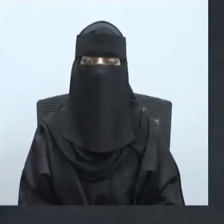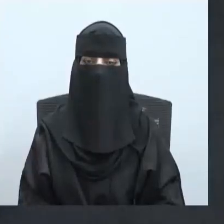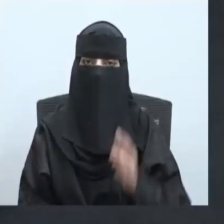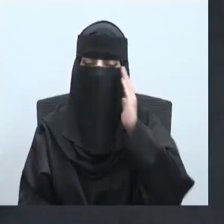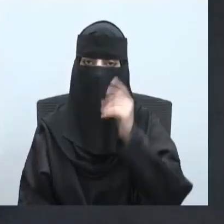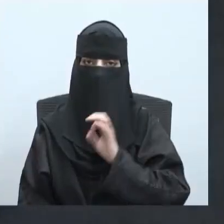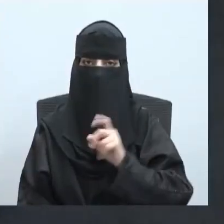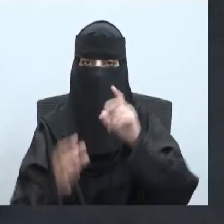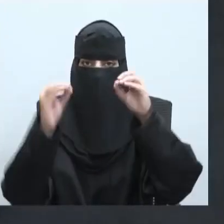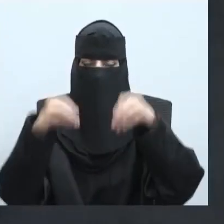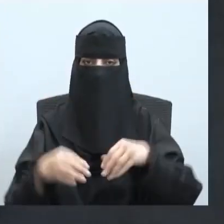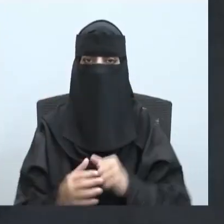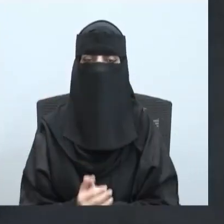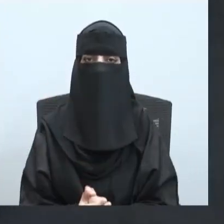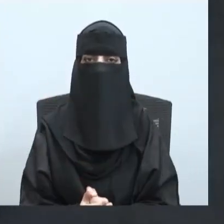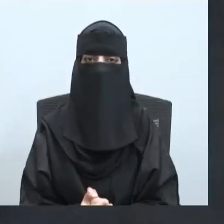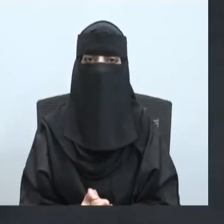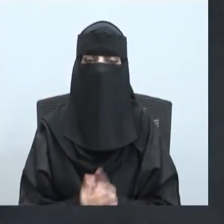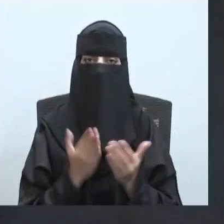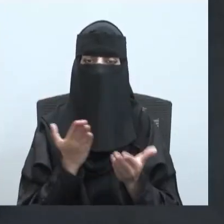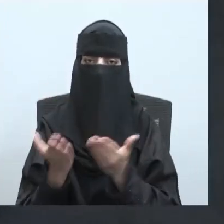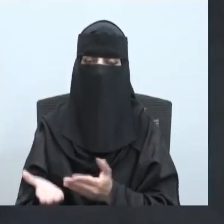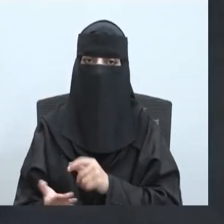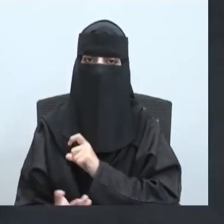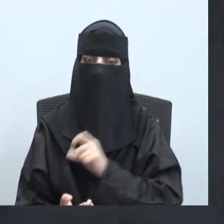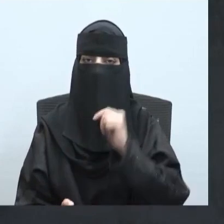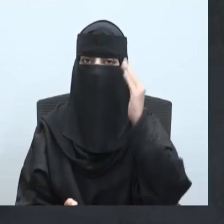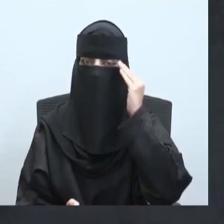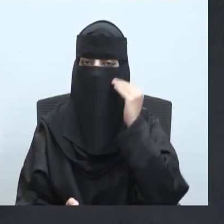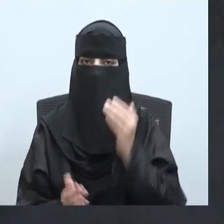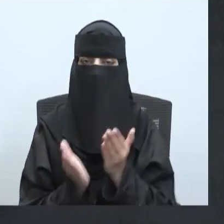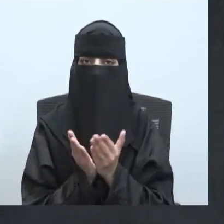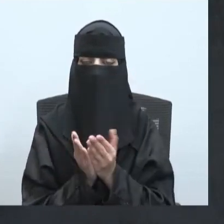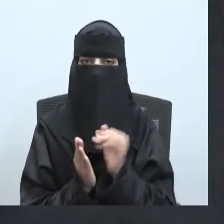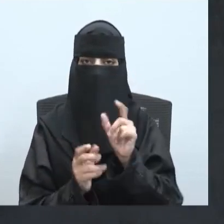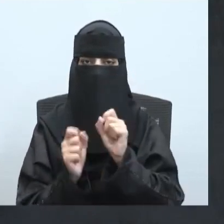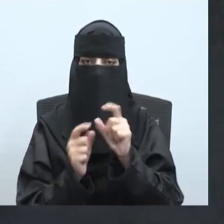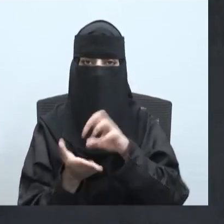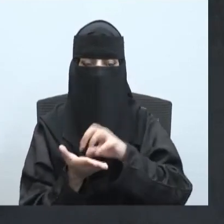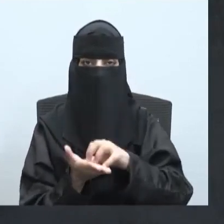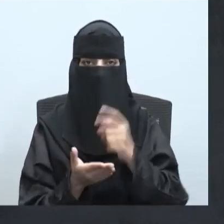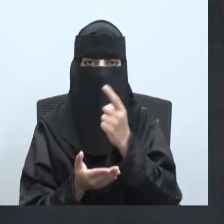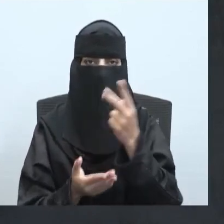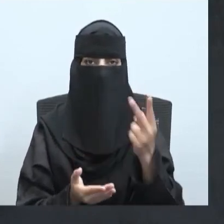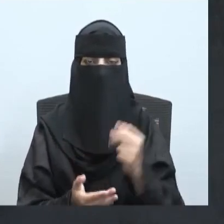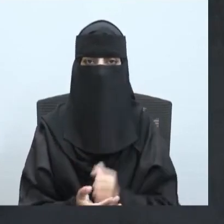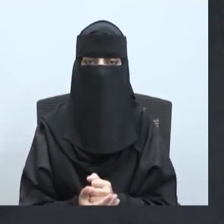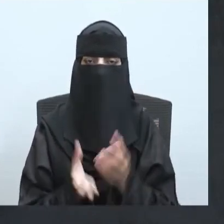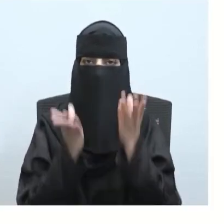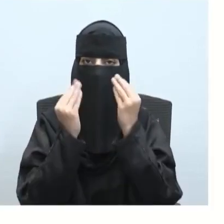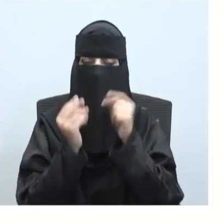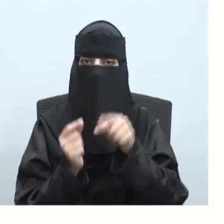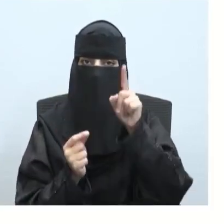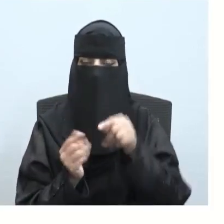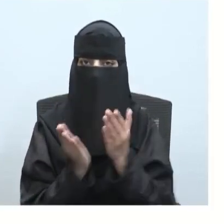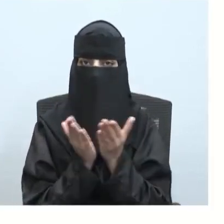السلام عليكم ورحمة الله وبركاته، مرحبا بكم أعزائي الطلاب والطالبات في إنترنت الأشياء 1-2. سنتعرف بإذن الله